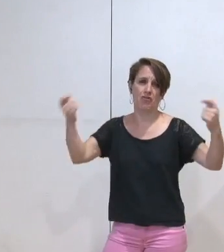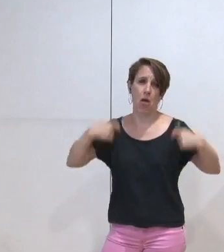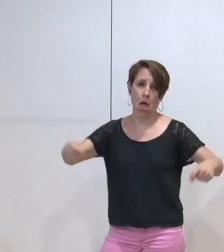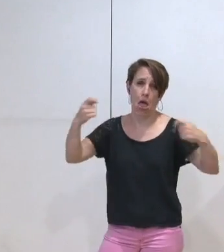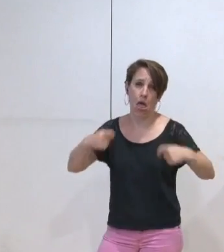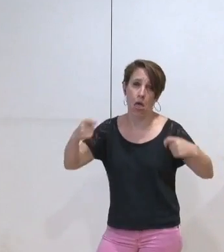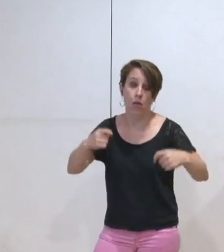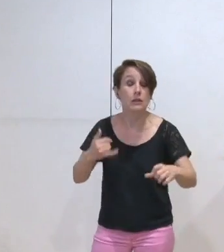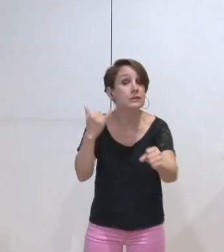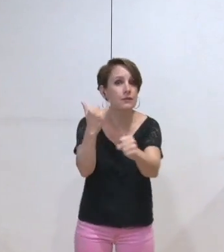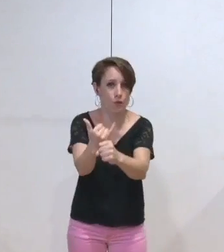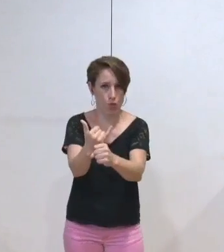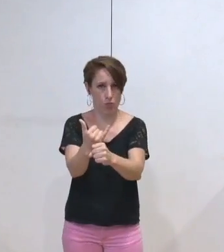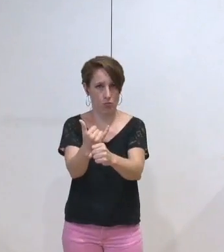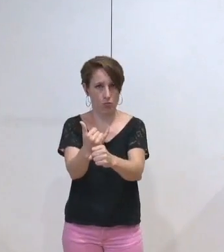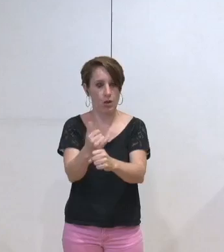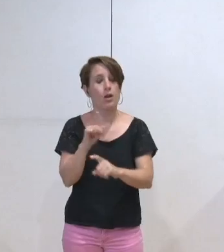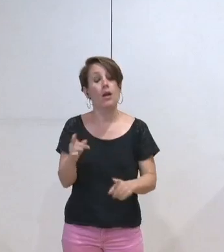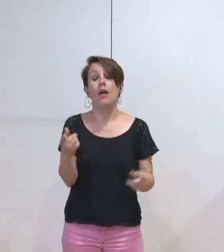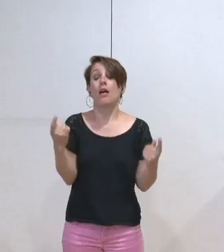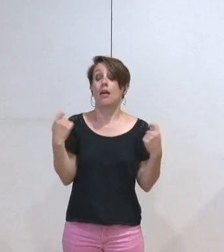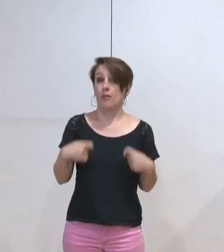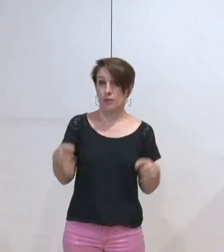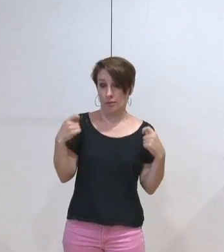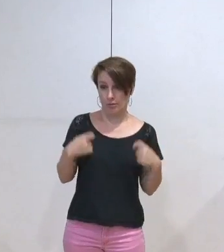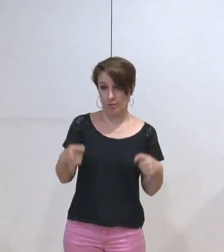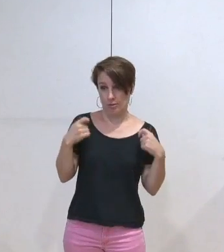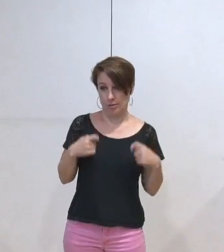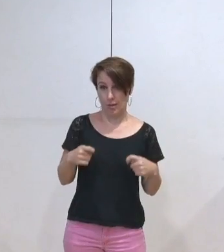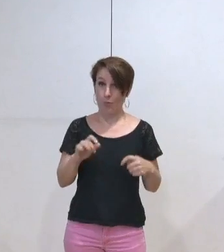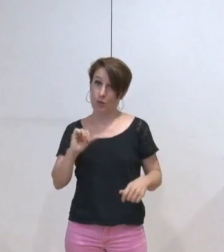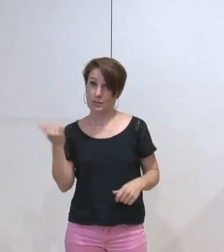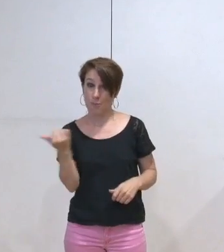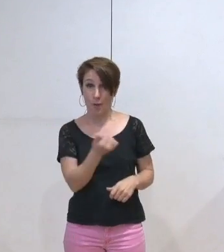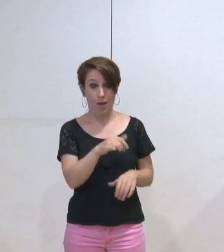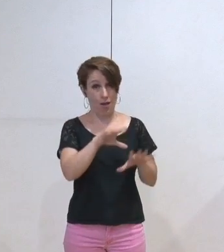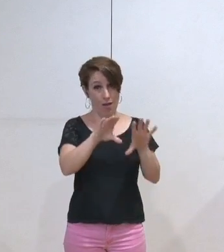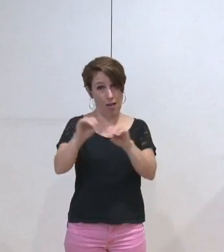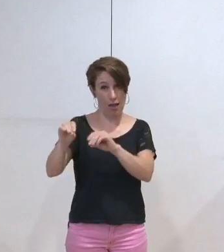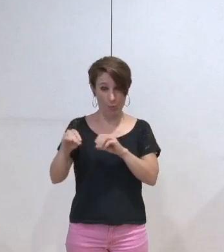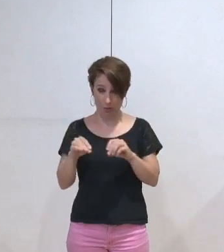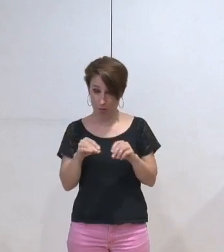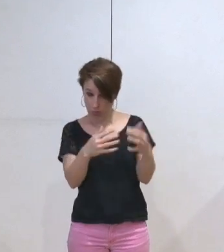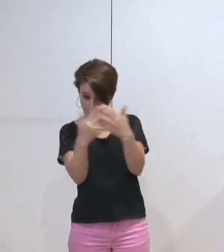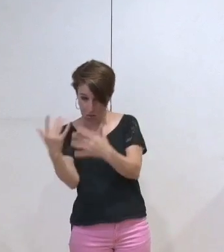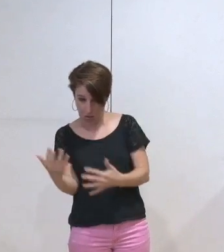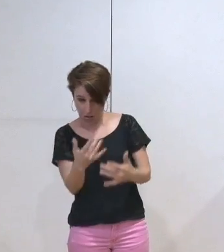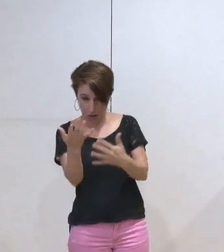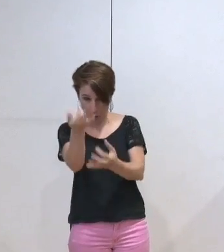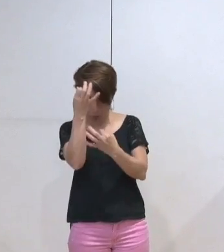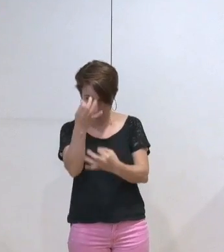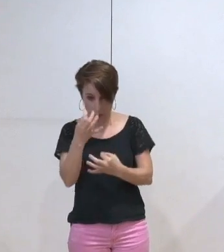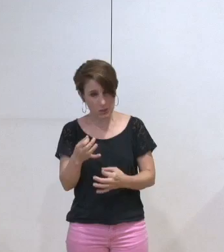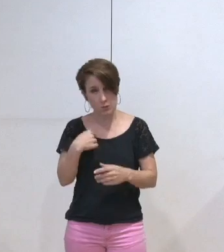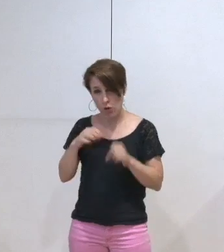la dépense sociale par habitant elle se mesure et je vous renverrai si vous voulez à des études qui le font de manière scientifique et rigoureuse et certainement pas en